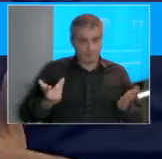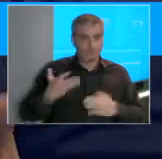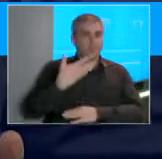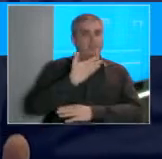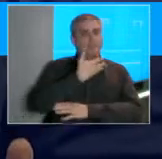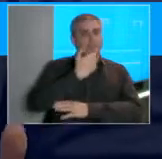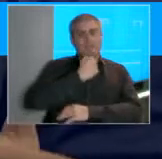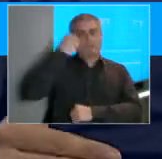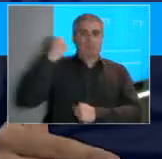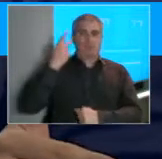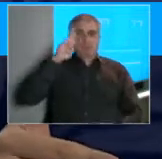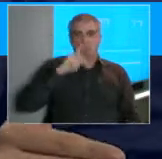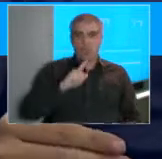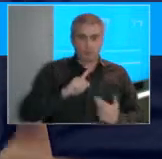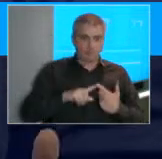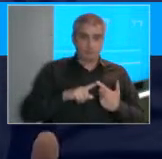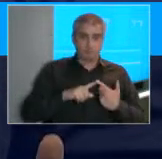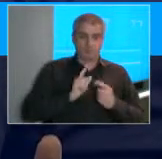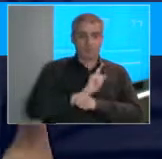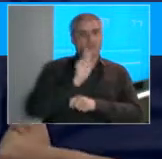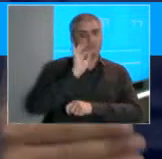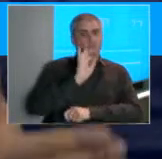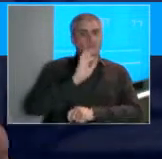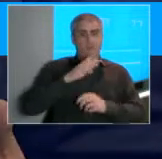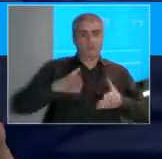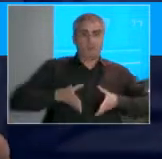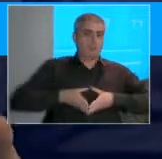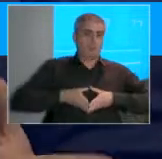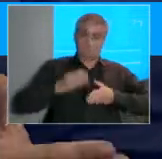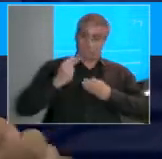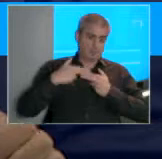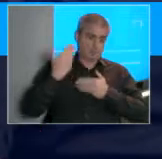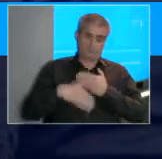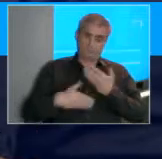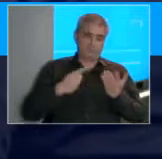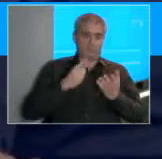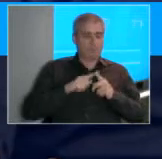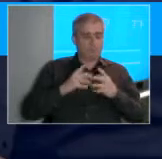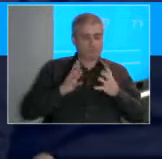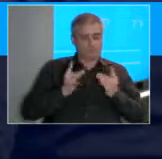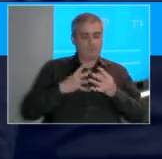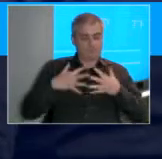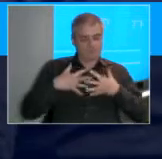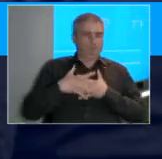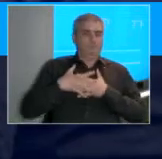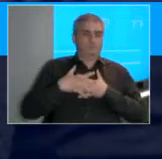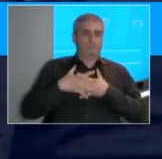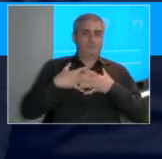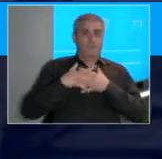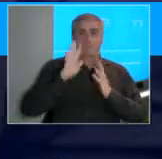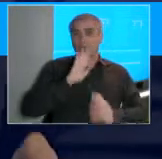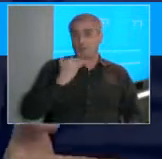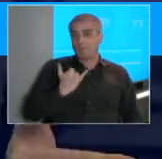הלאומיות מתחזקת, והעידן של אנגלה מרקל עומד להסתיים, שהיא הדבק המרכזי אולי של האיחוד